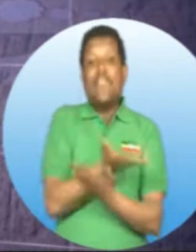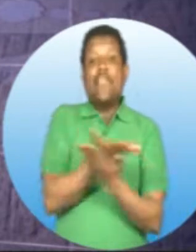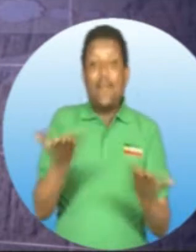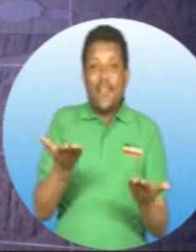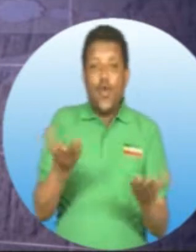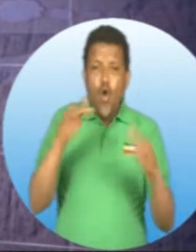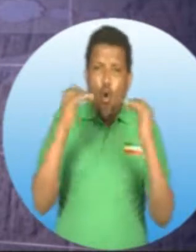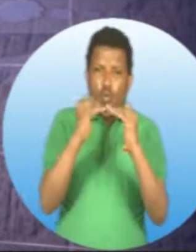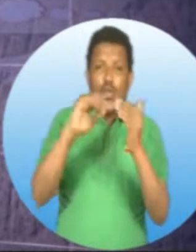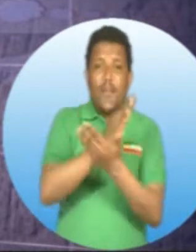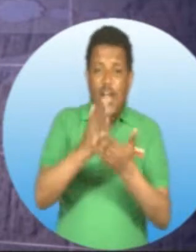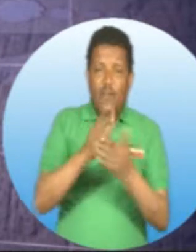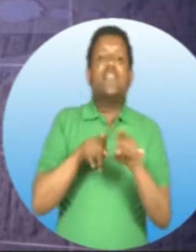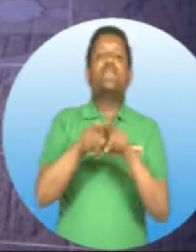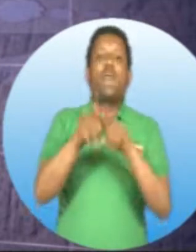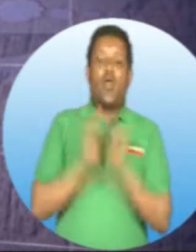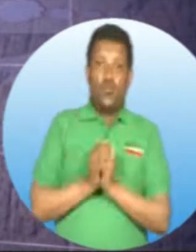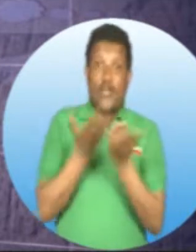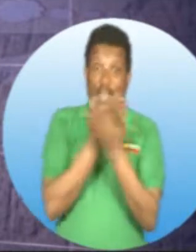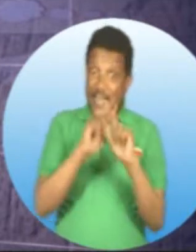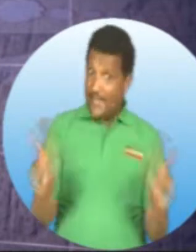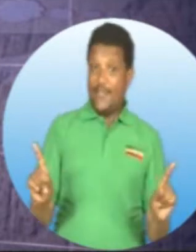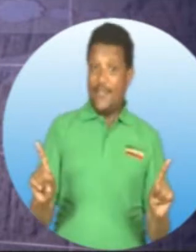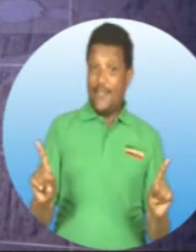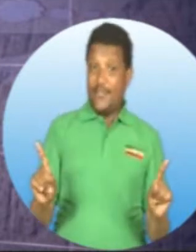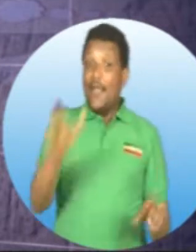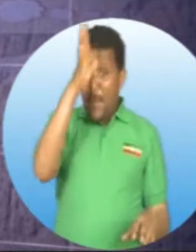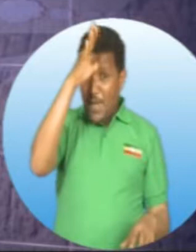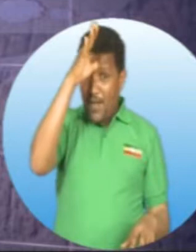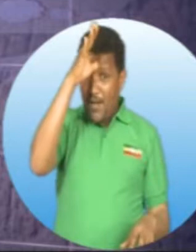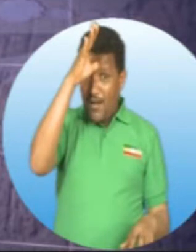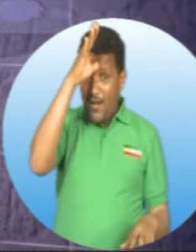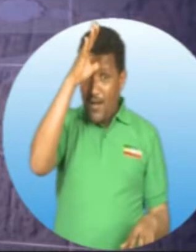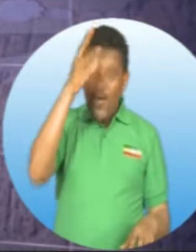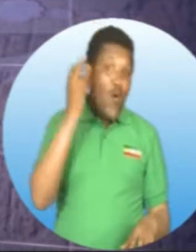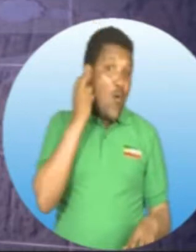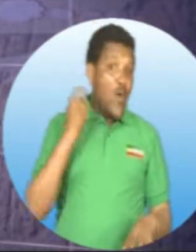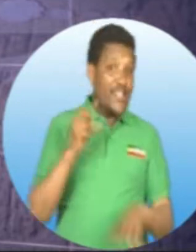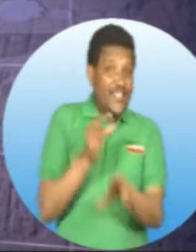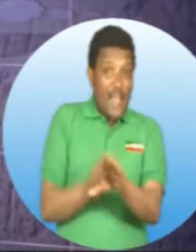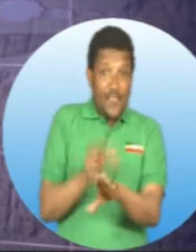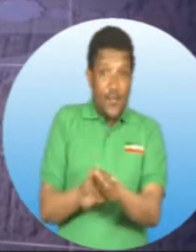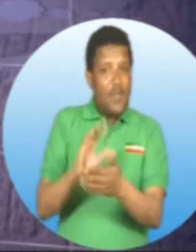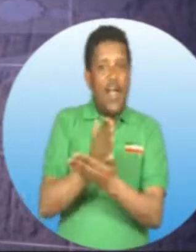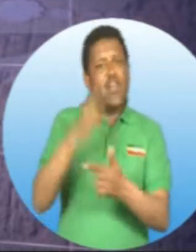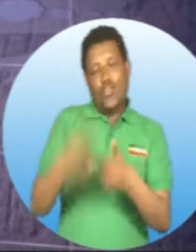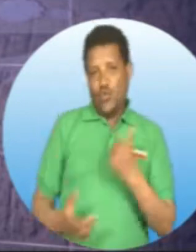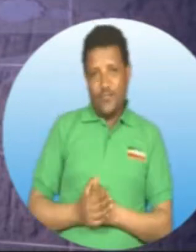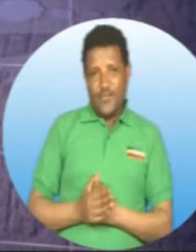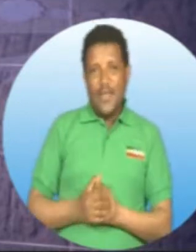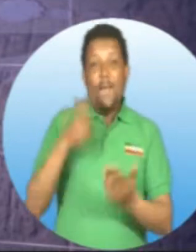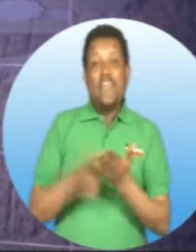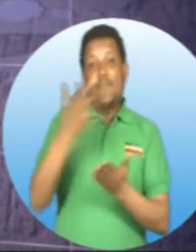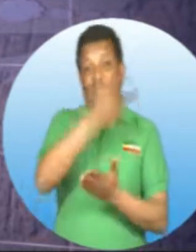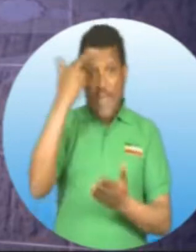ሞቱ። የአባታቸውን ንብረት እኩል ለመካፈል ይስማማሉ። ነገር ግን የአባታቸውን የወርቅ